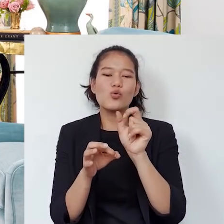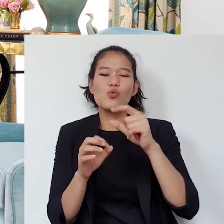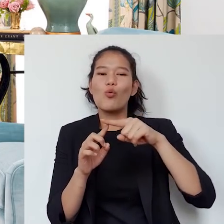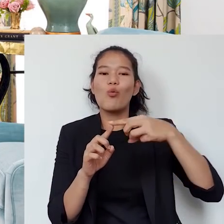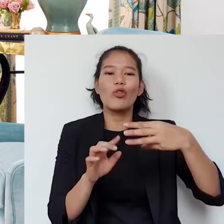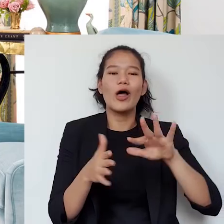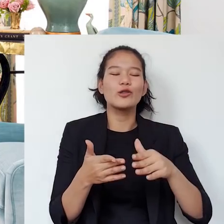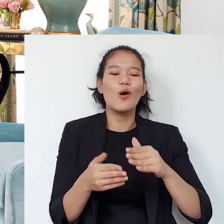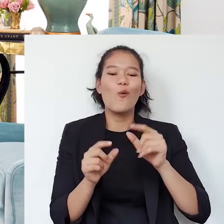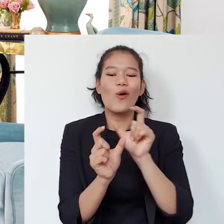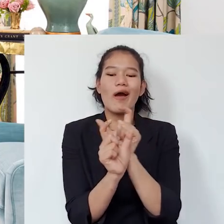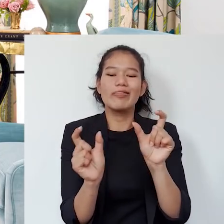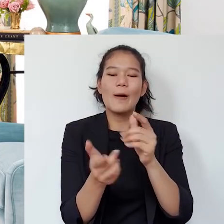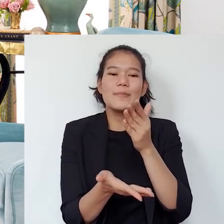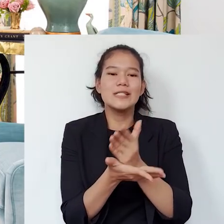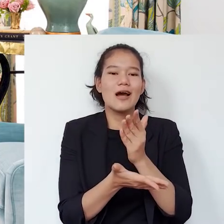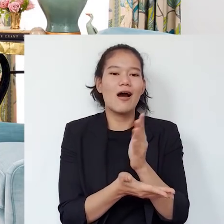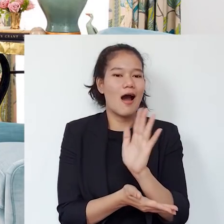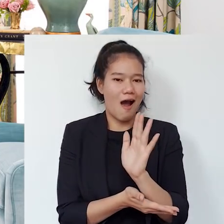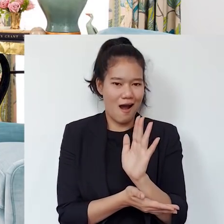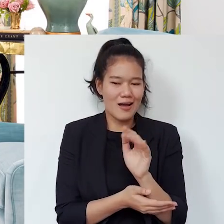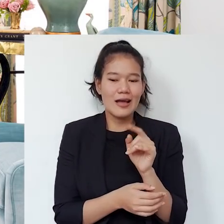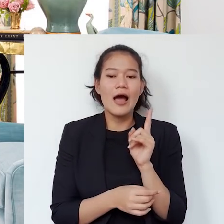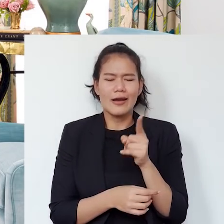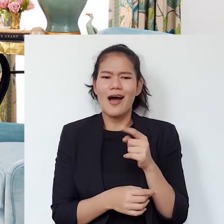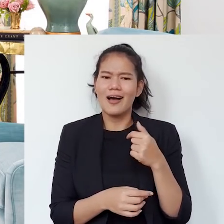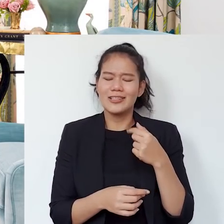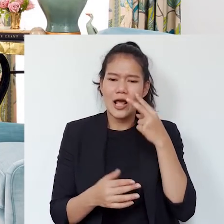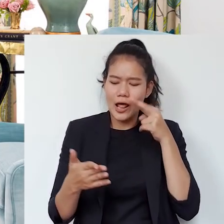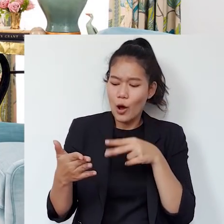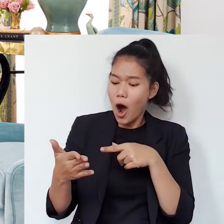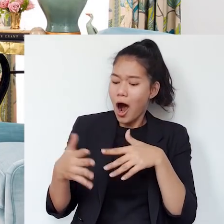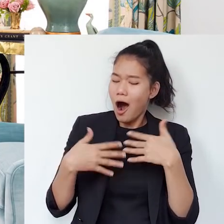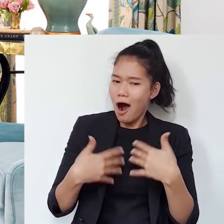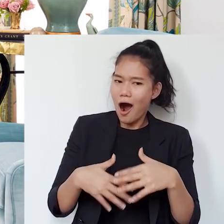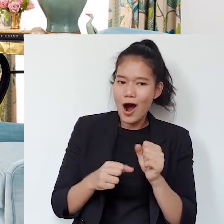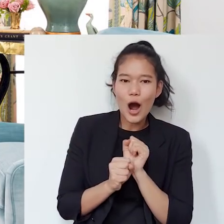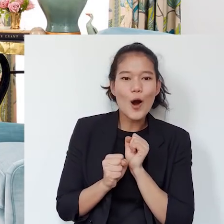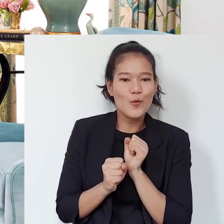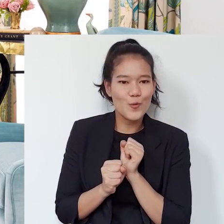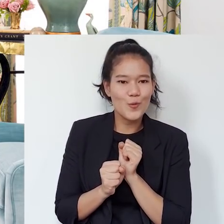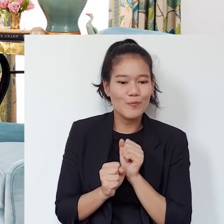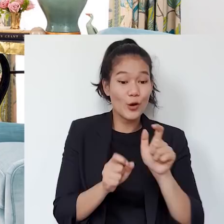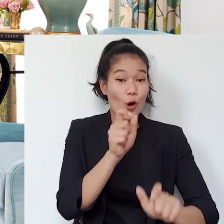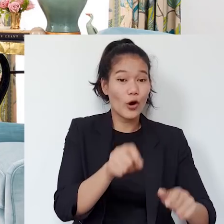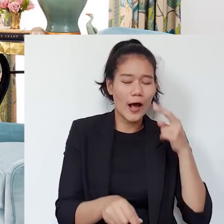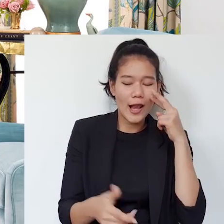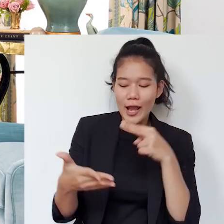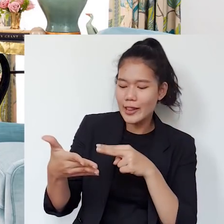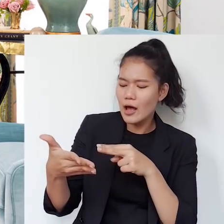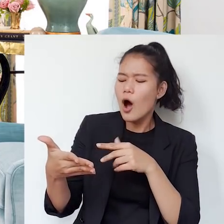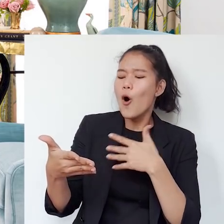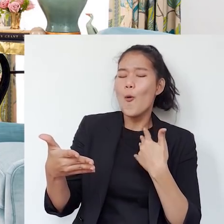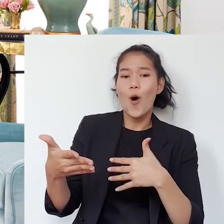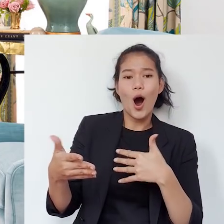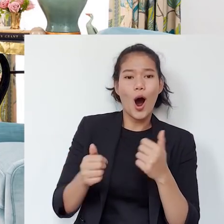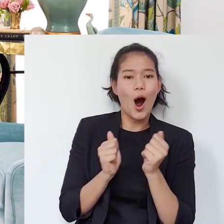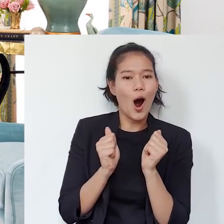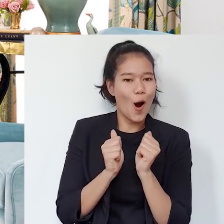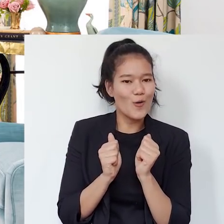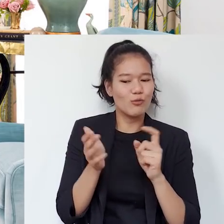bijak. Tetapi kemudian itu membuat saya kagum, membuat orang-orang yang lain juga, wah, kemudian